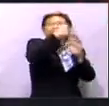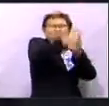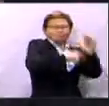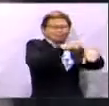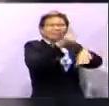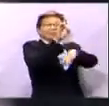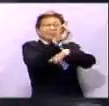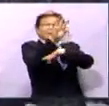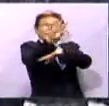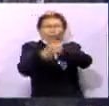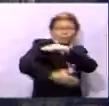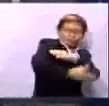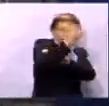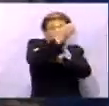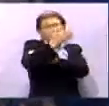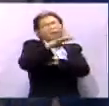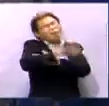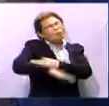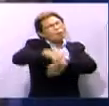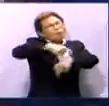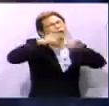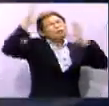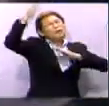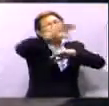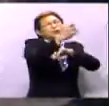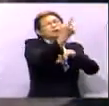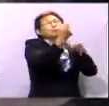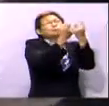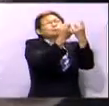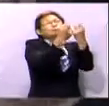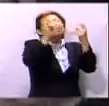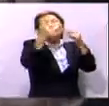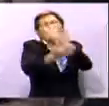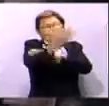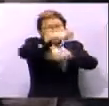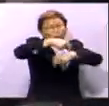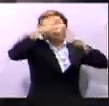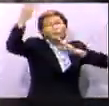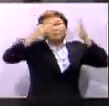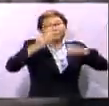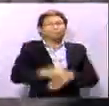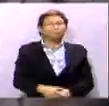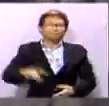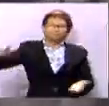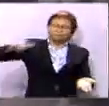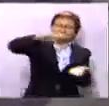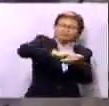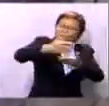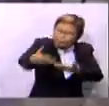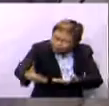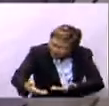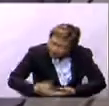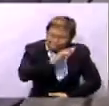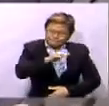pukul 8.40 pagi atau kira-kira 11.10 pagi waktu Malaysia. Ketibaan beliau disambut Menteri Luar